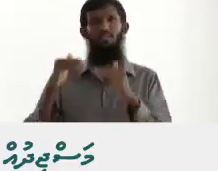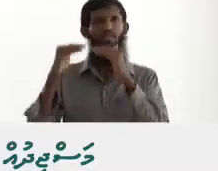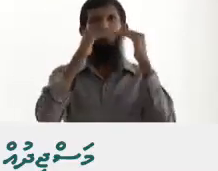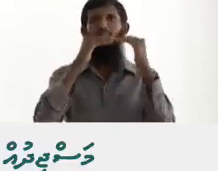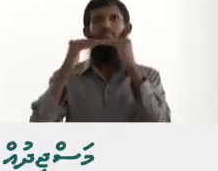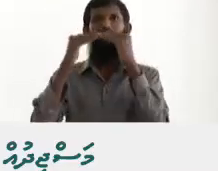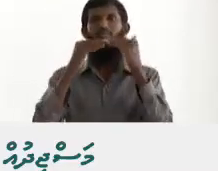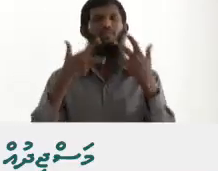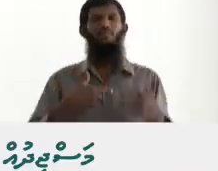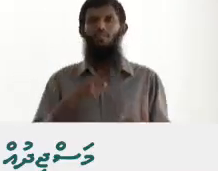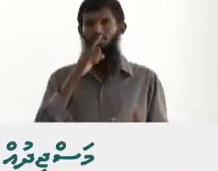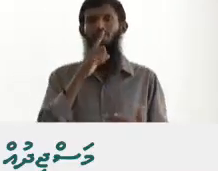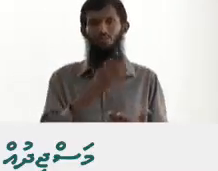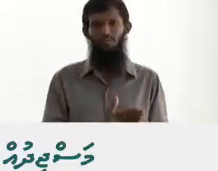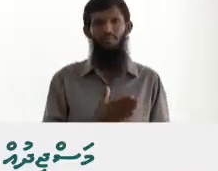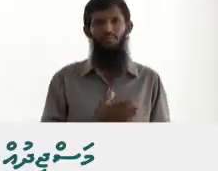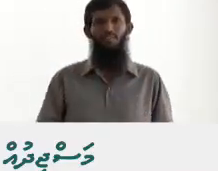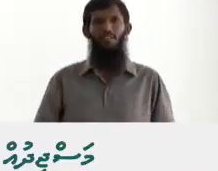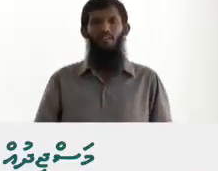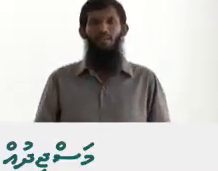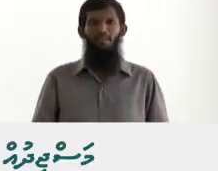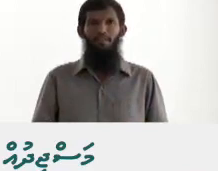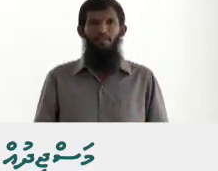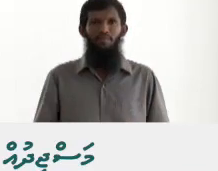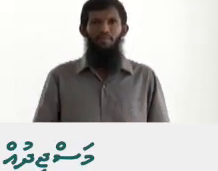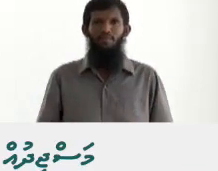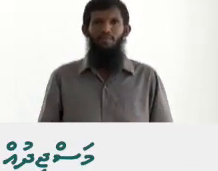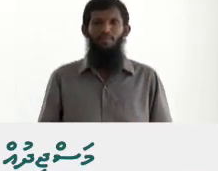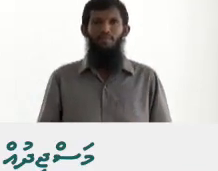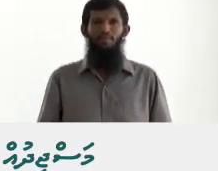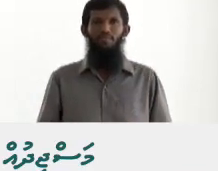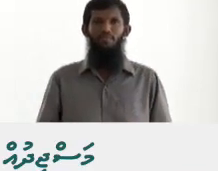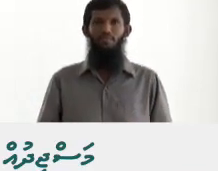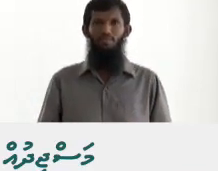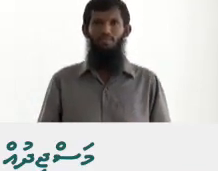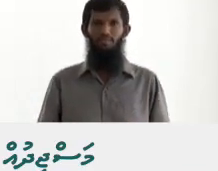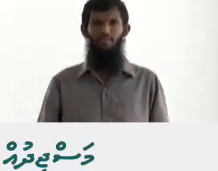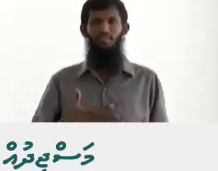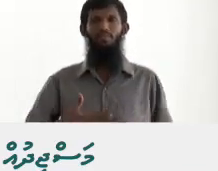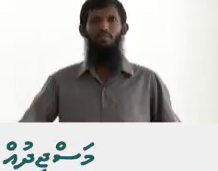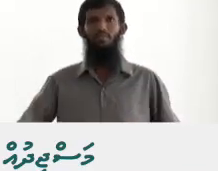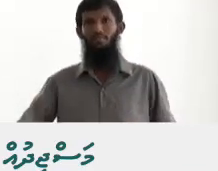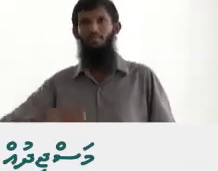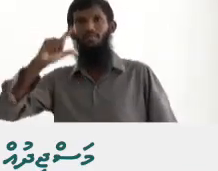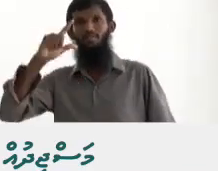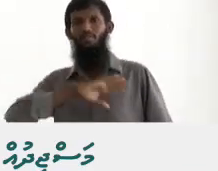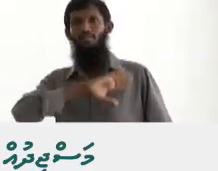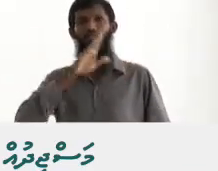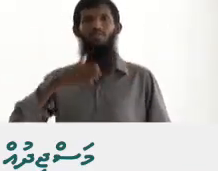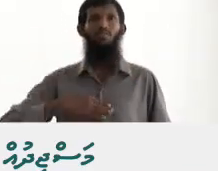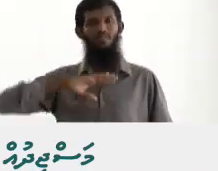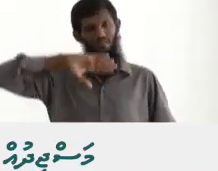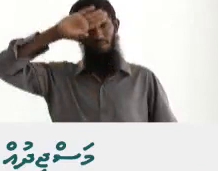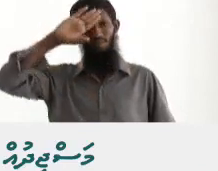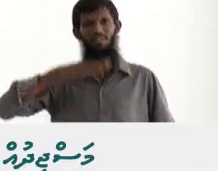ekalaange baveri yakunwa kamang aluhekewan faagat kamai balimadukan faada shifawani ekalaange